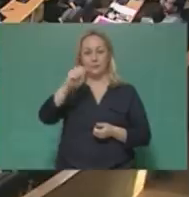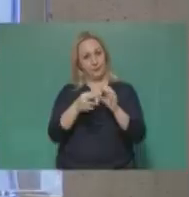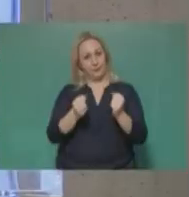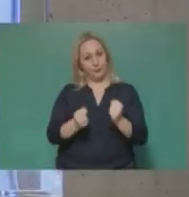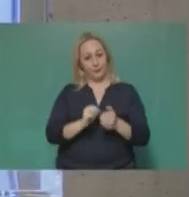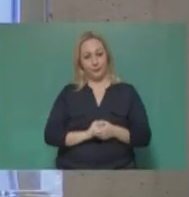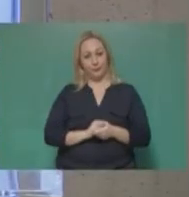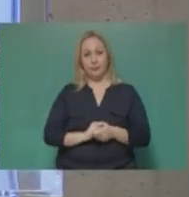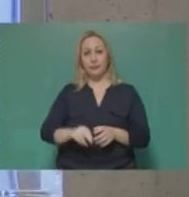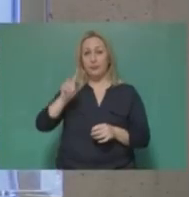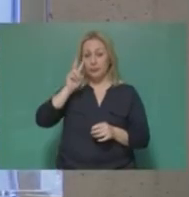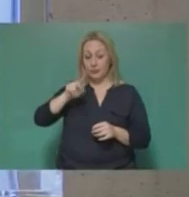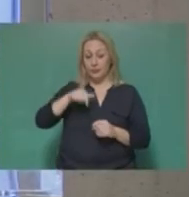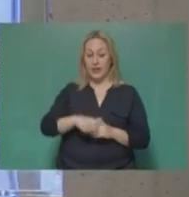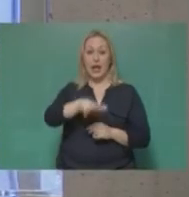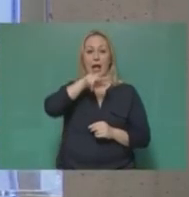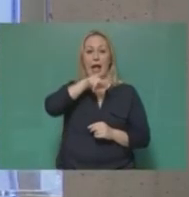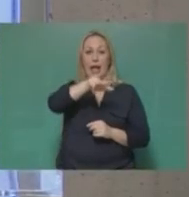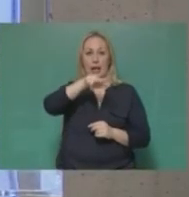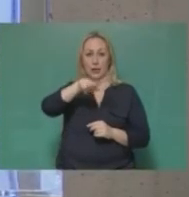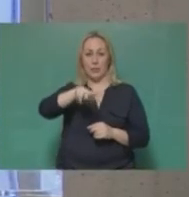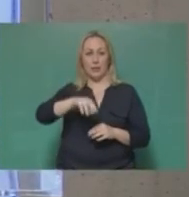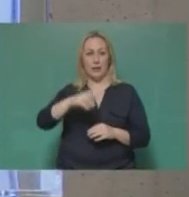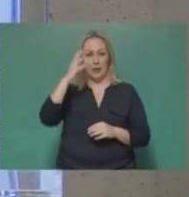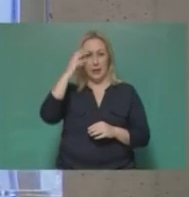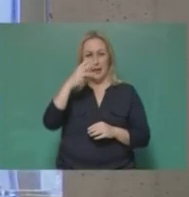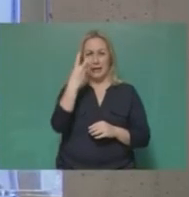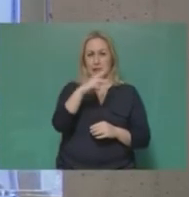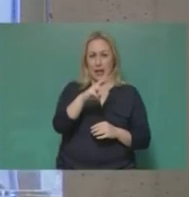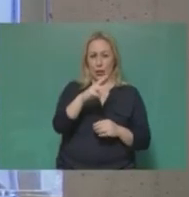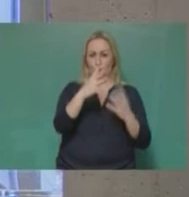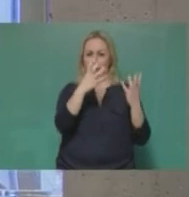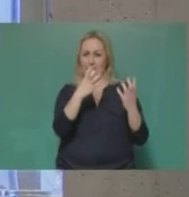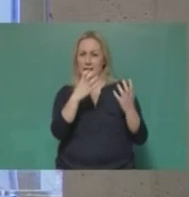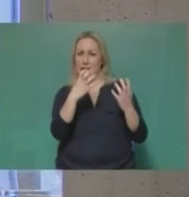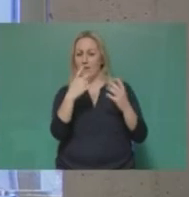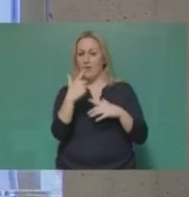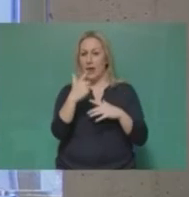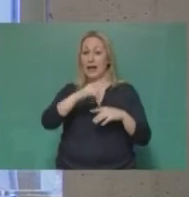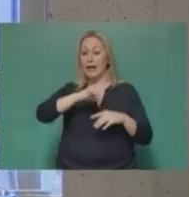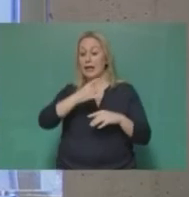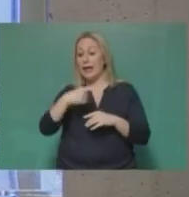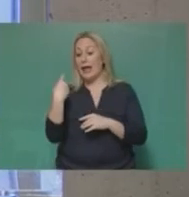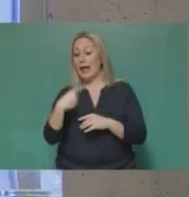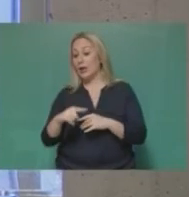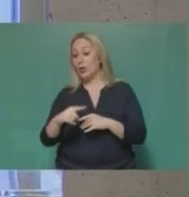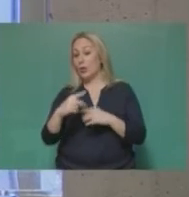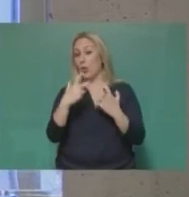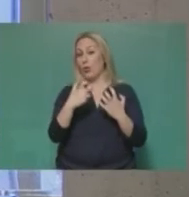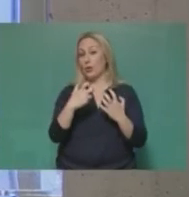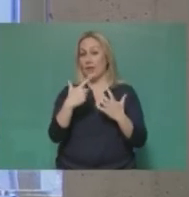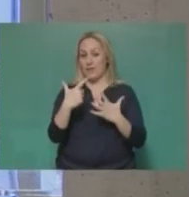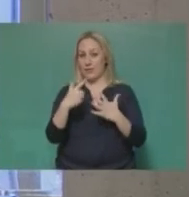για πάρα πολλά εκατομμύρια, 397 ή 187 όπως είπατε, αλλά από αυτά